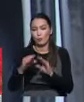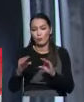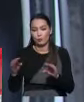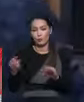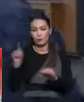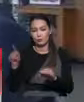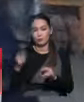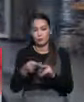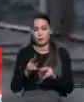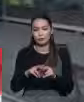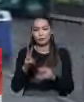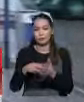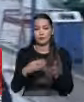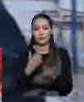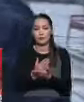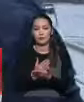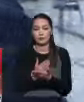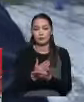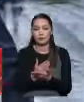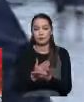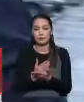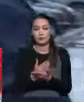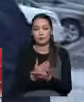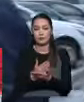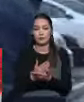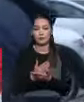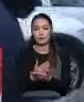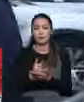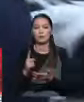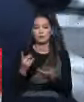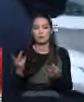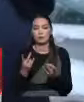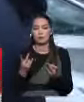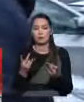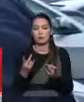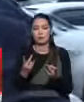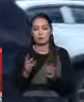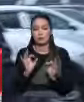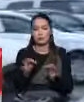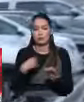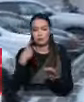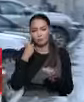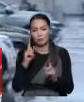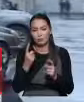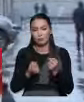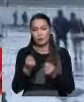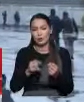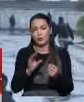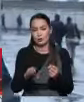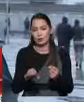жерде штраф берді. Дұрыс болу керек. Болу керек. Не себепті? Дұрыс машина қояды да,